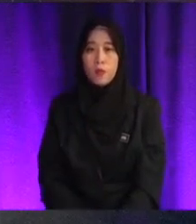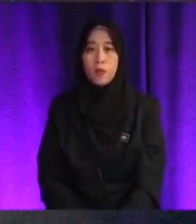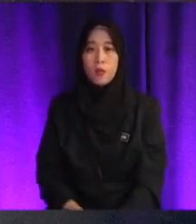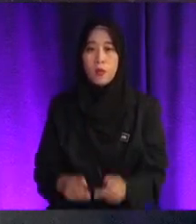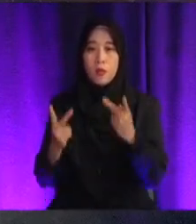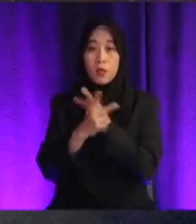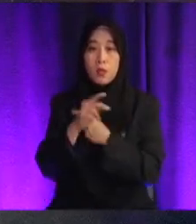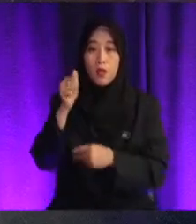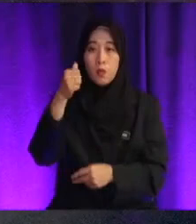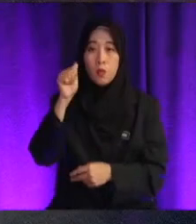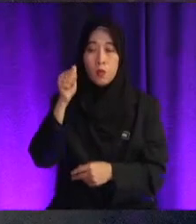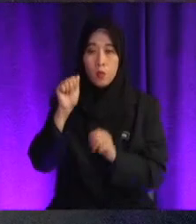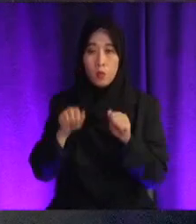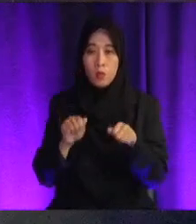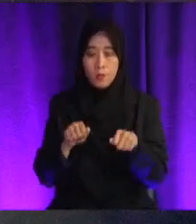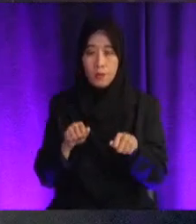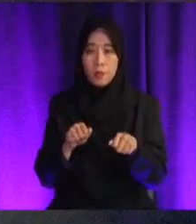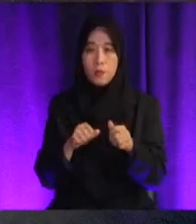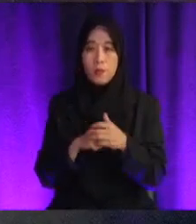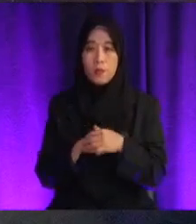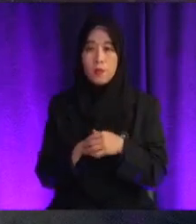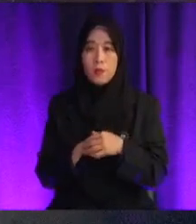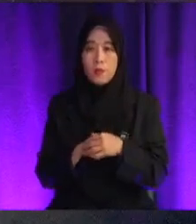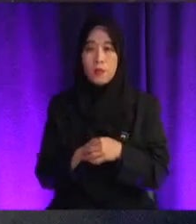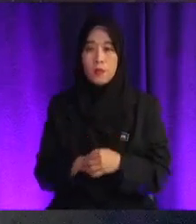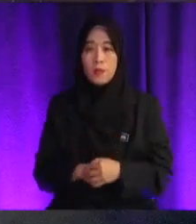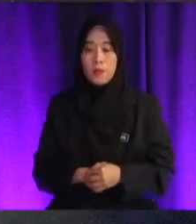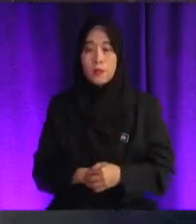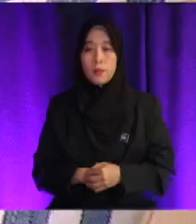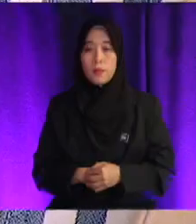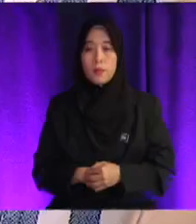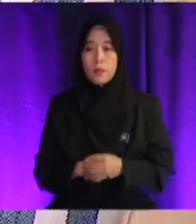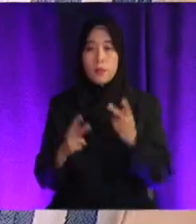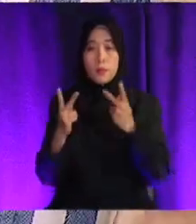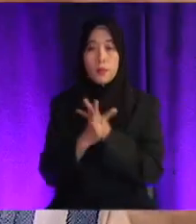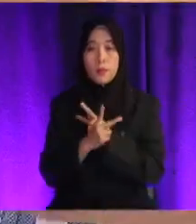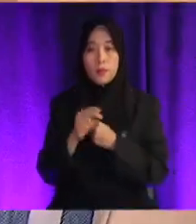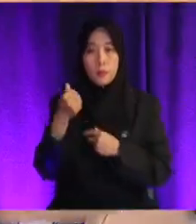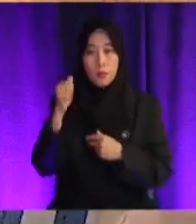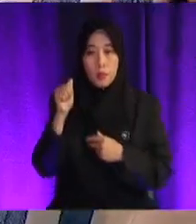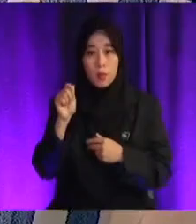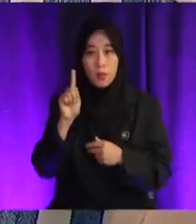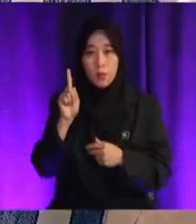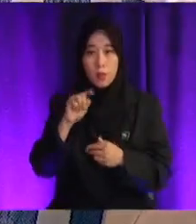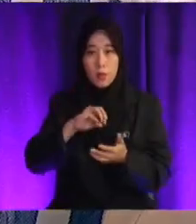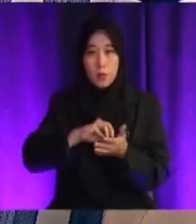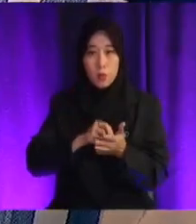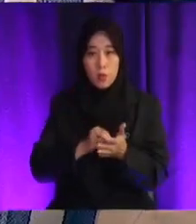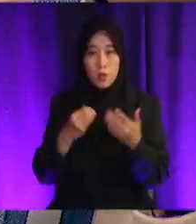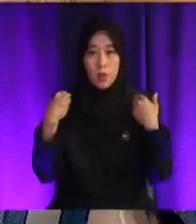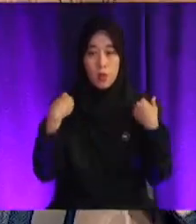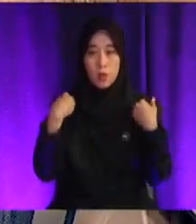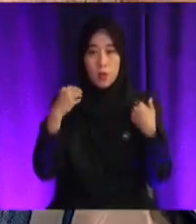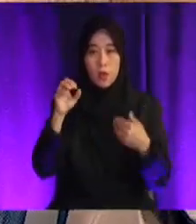boleh. Okey, kali 10 macam nilah. Okey. Nampak kan? Kali 10 yang mana Swiss tadi ada dekat off.